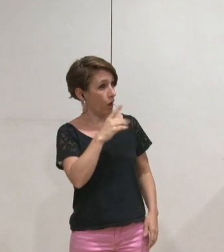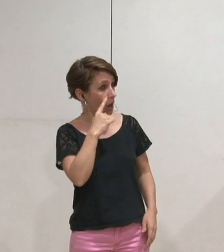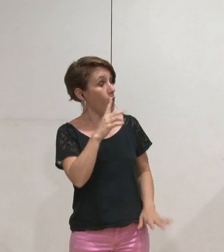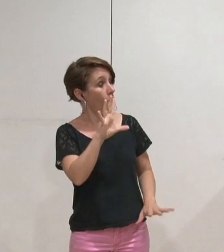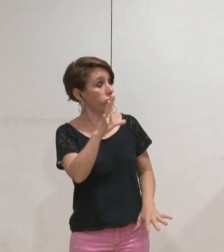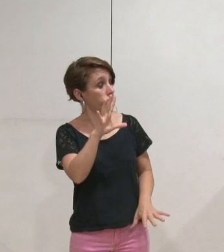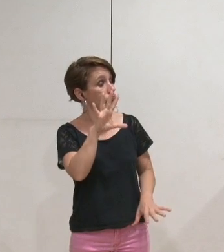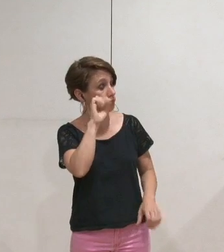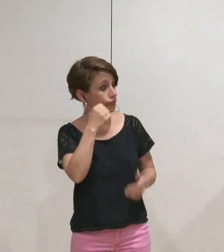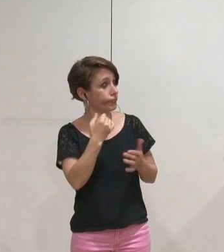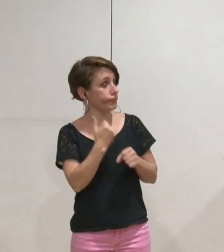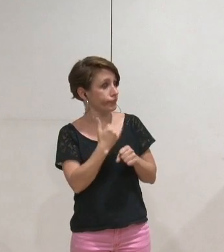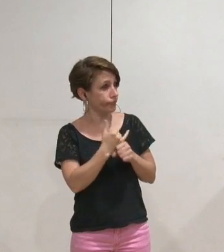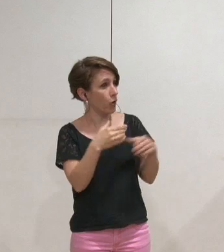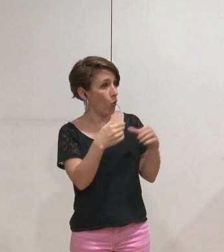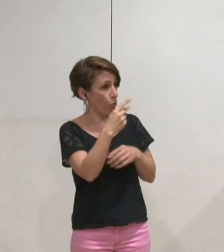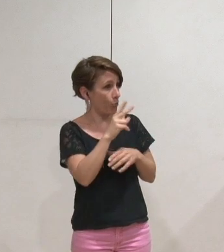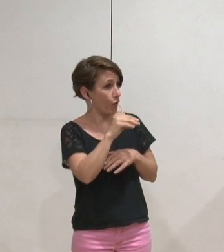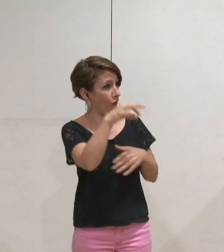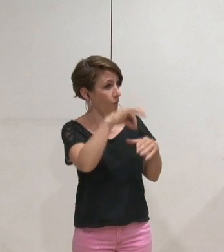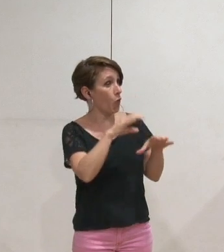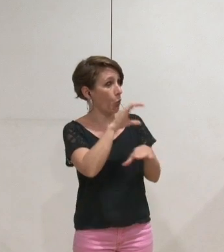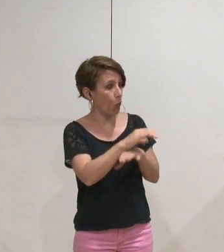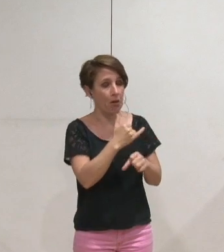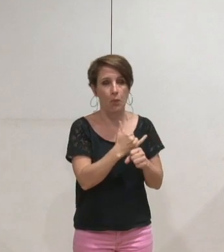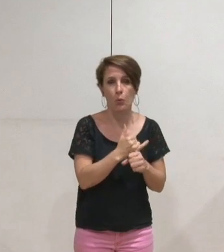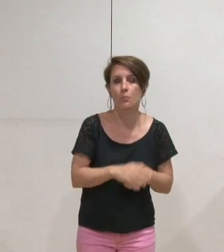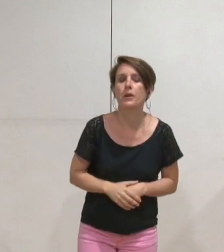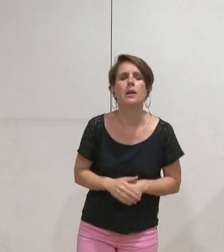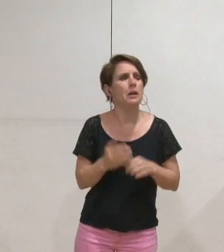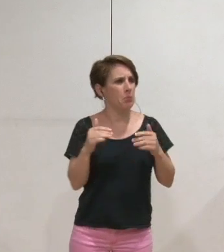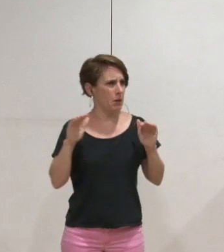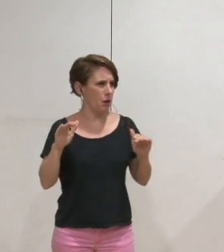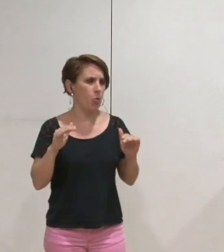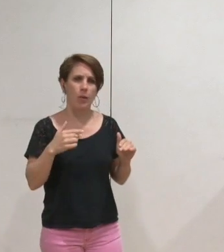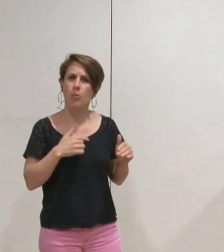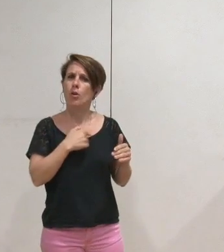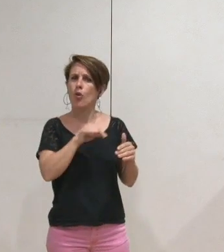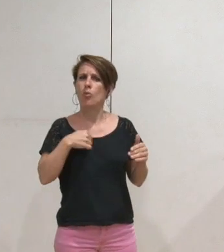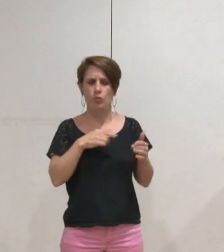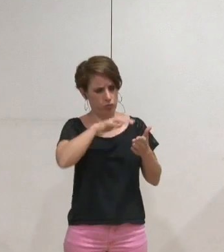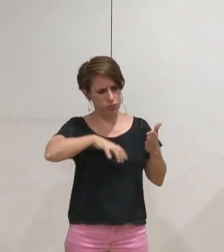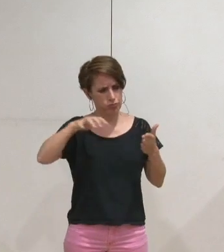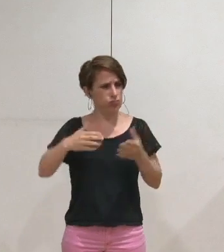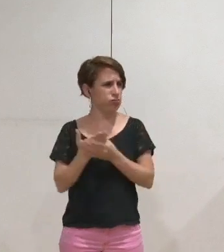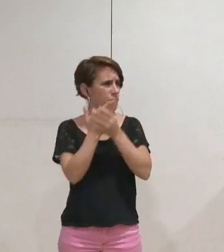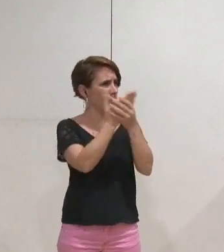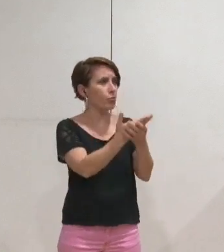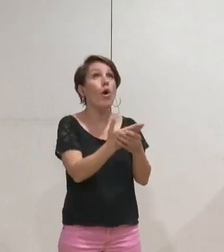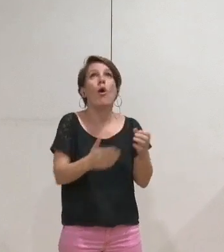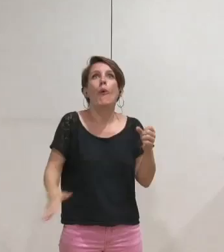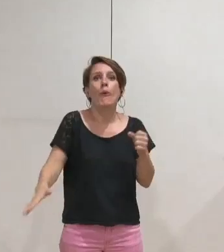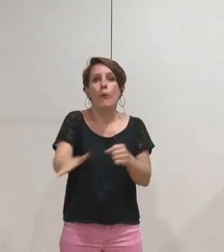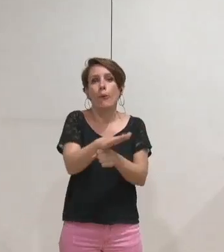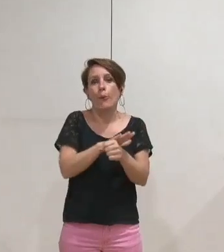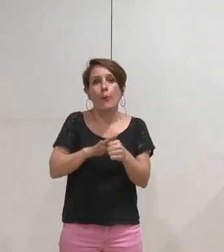quand même à titre d'information l'état des lieux qui vous a été fourni est certes non exhaustif on a fait avec les éléments que nous